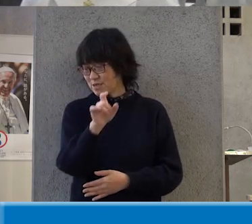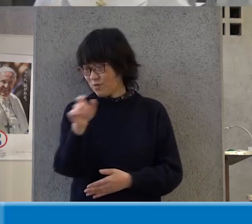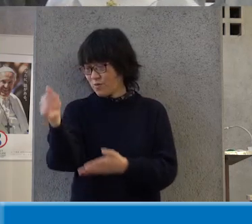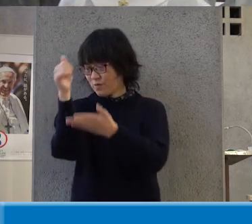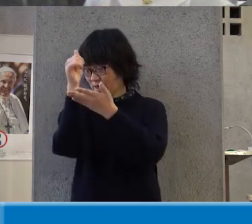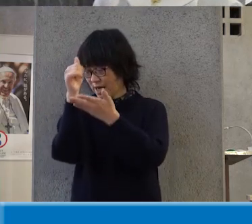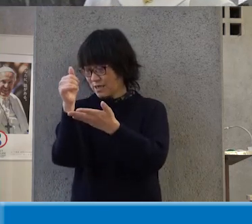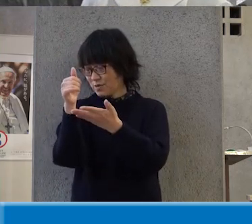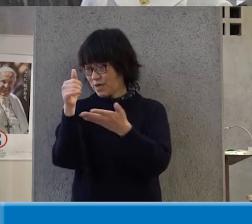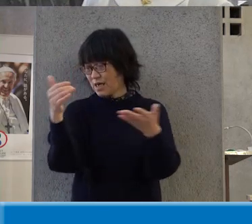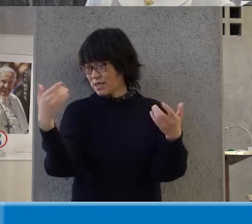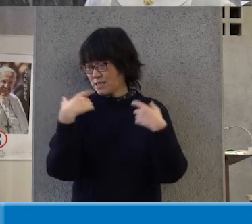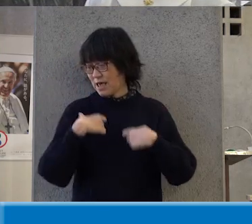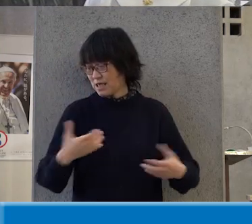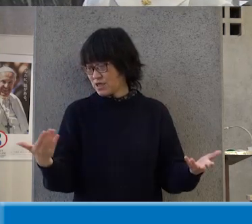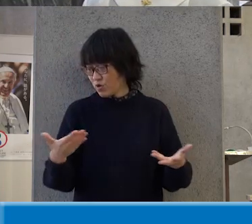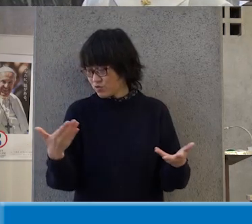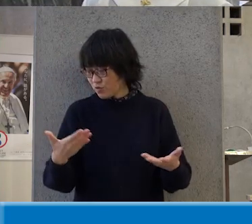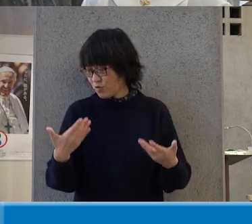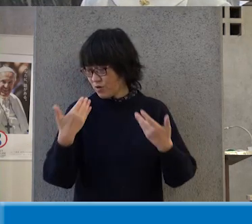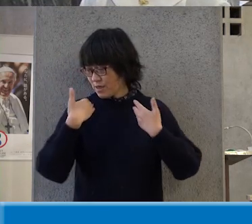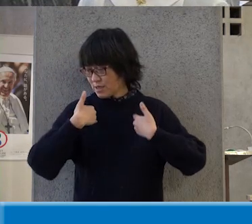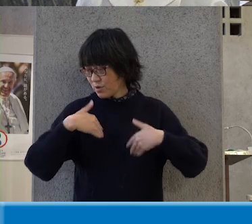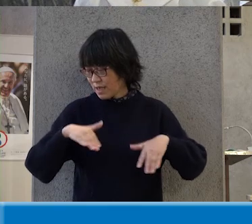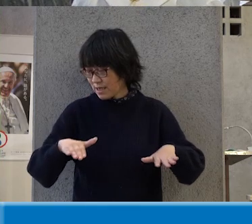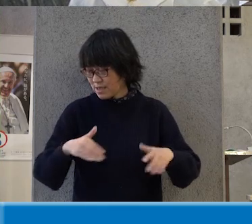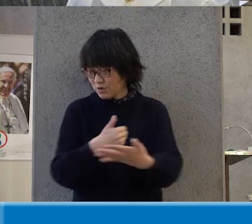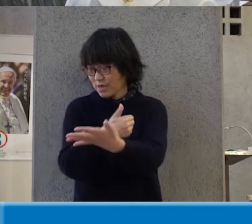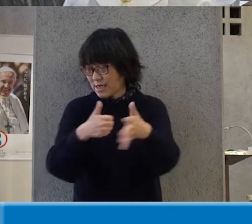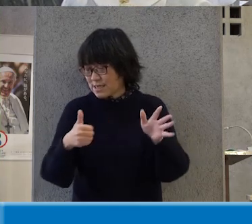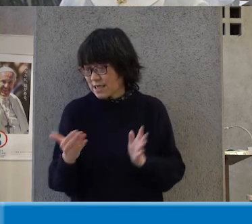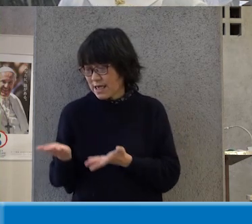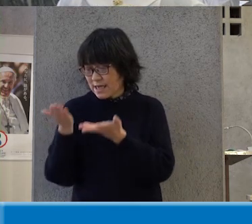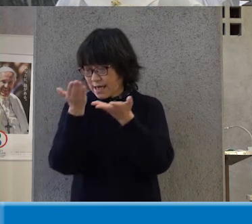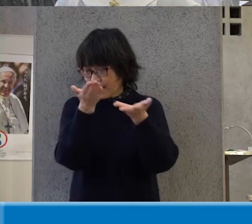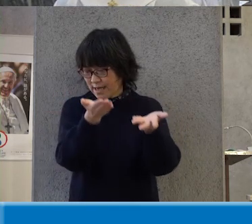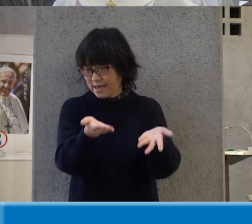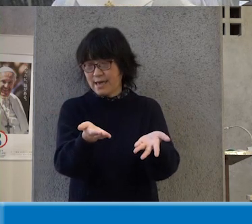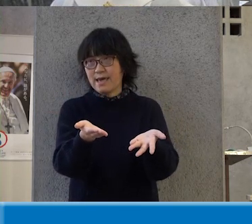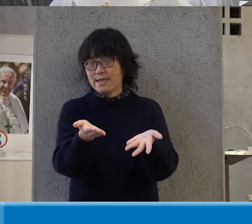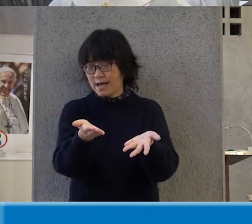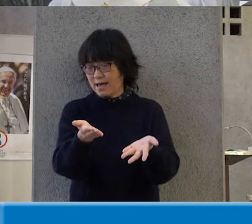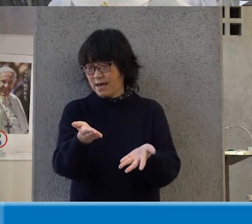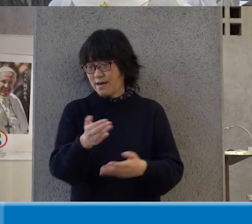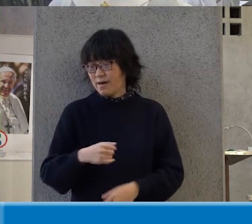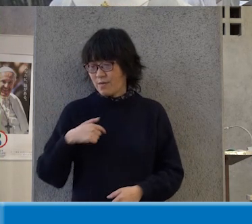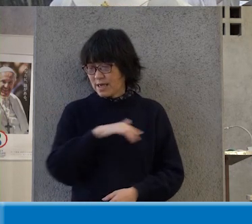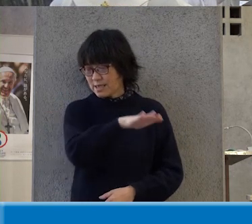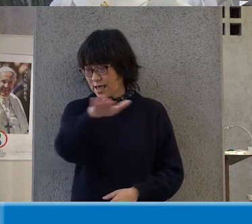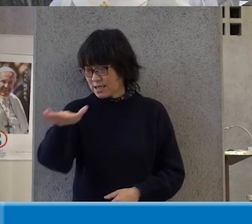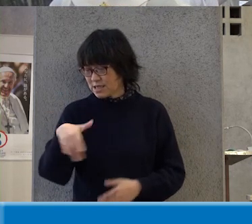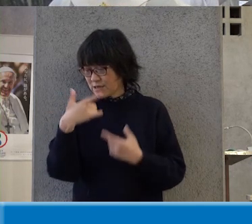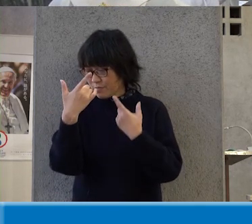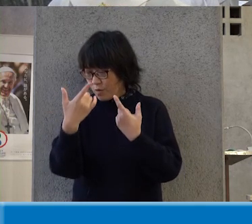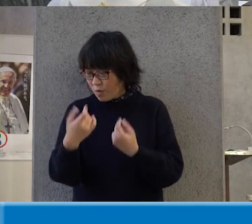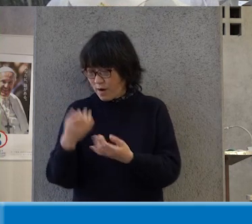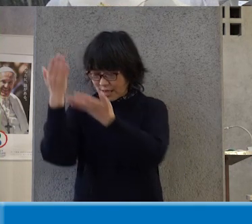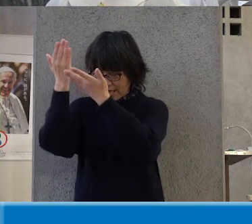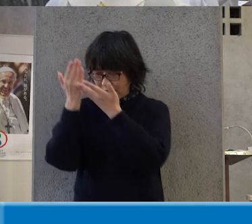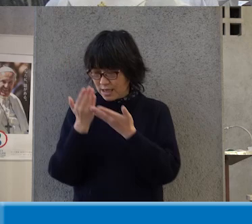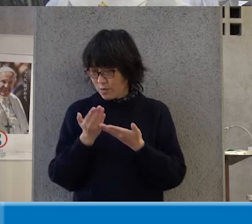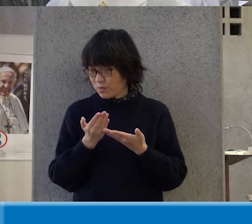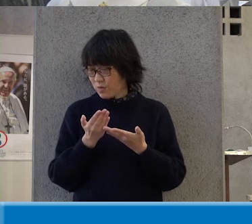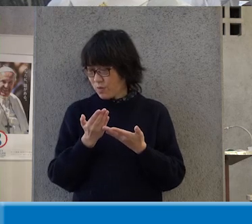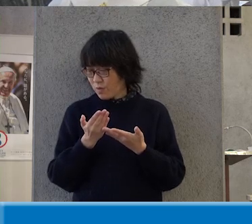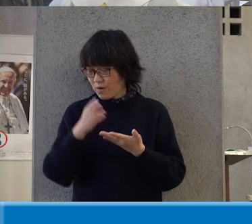がその祭司職を人たちに与え、また私たちにも与えてく